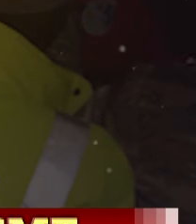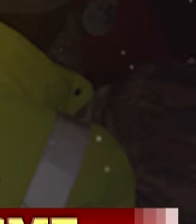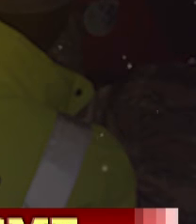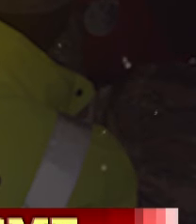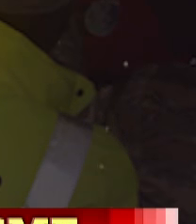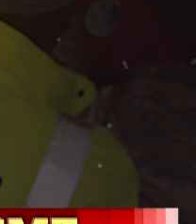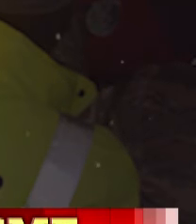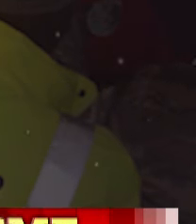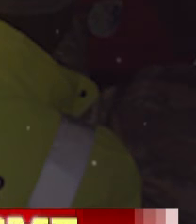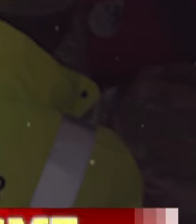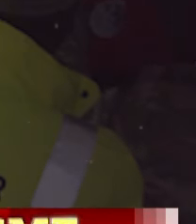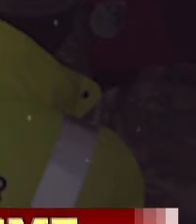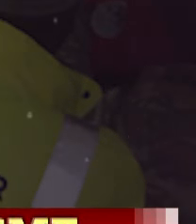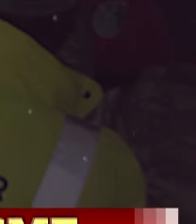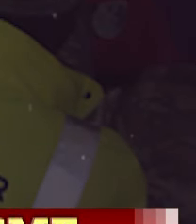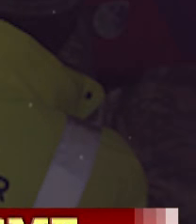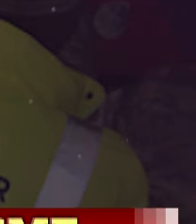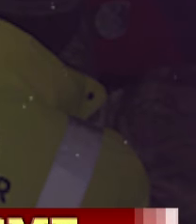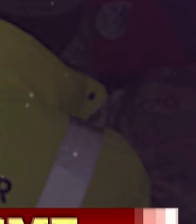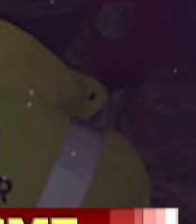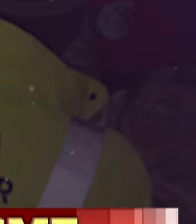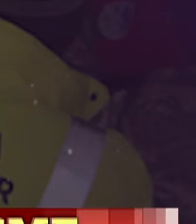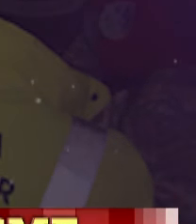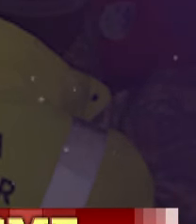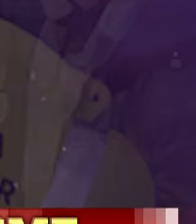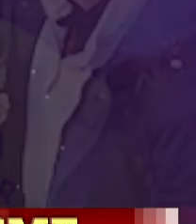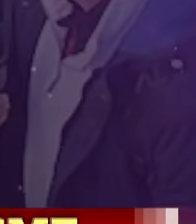dokunmasın kimse ona.